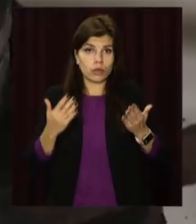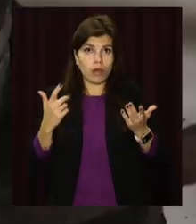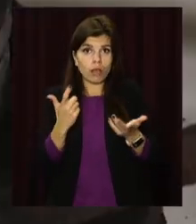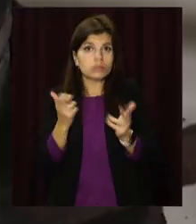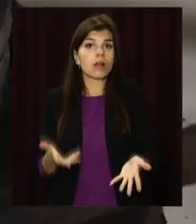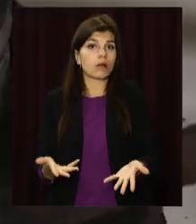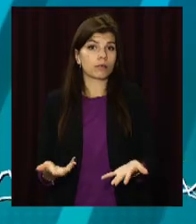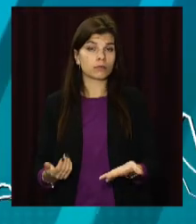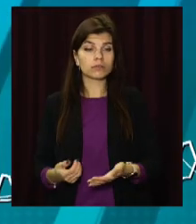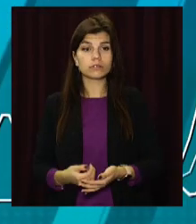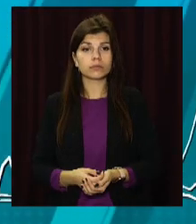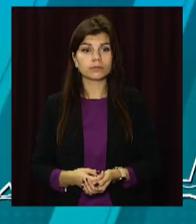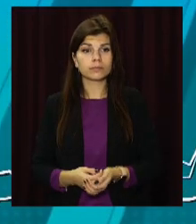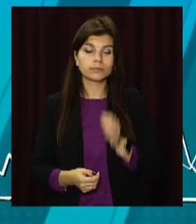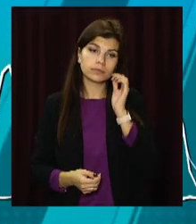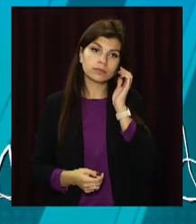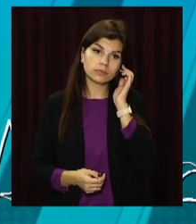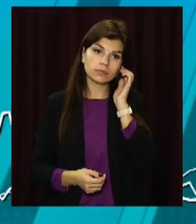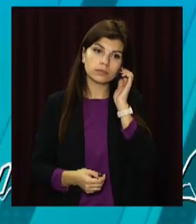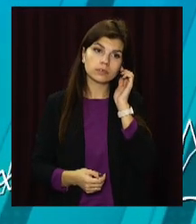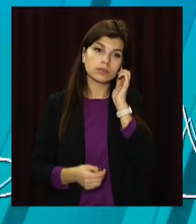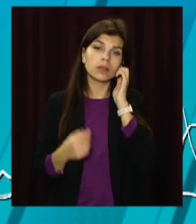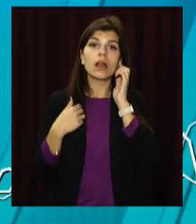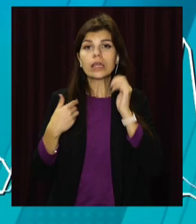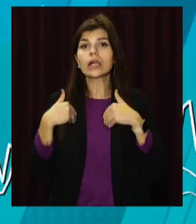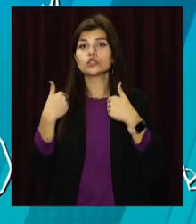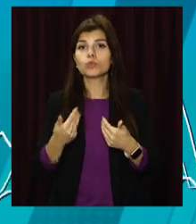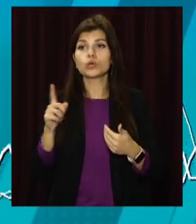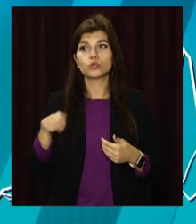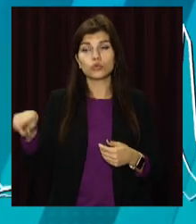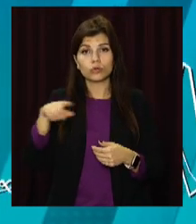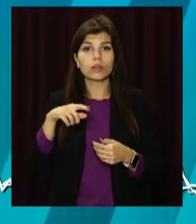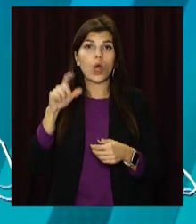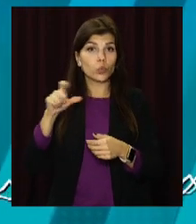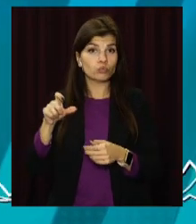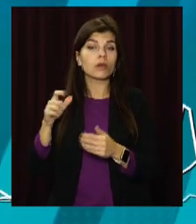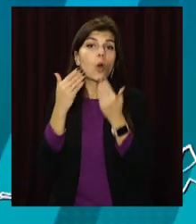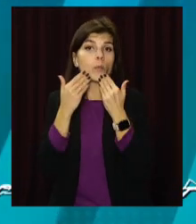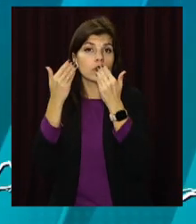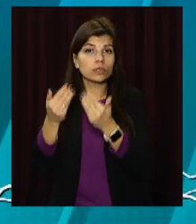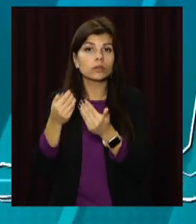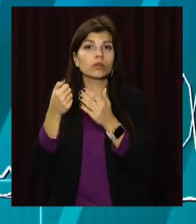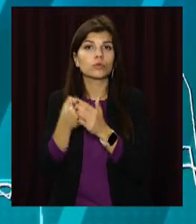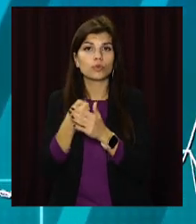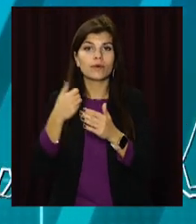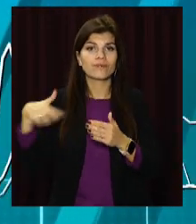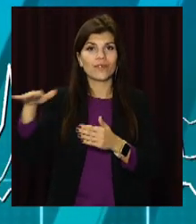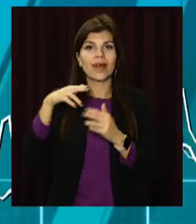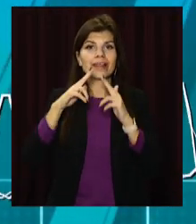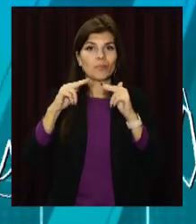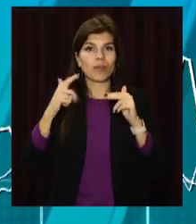будинків. Я пропоную, щоб власники житла звернулися з письмовою заявою до клієнтського